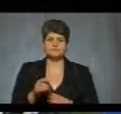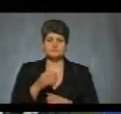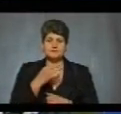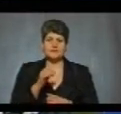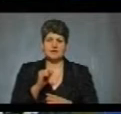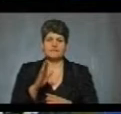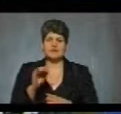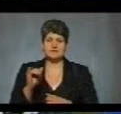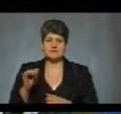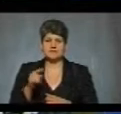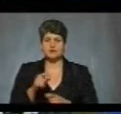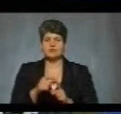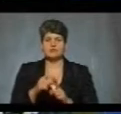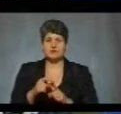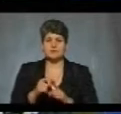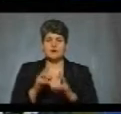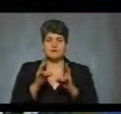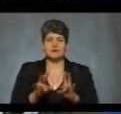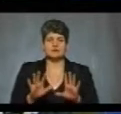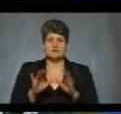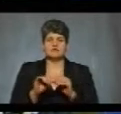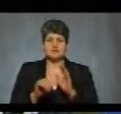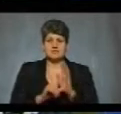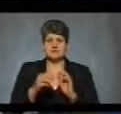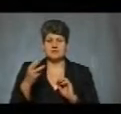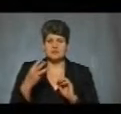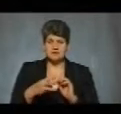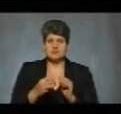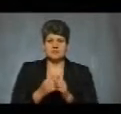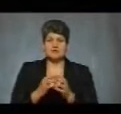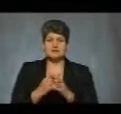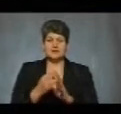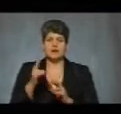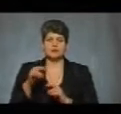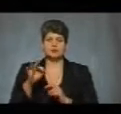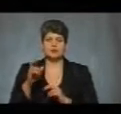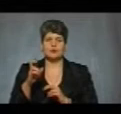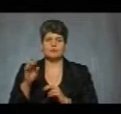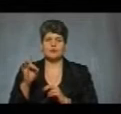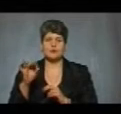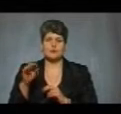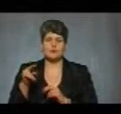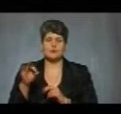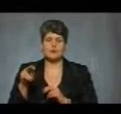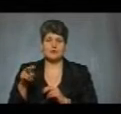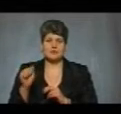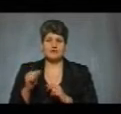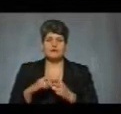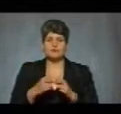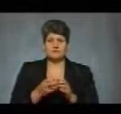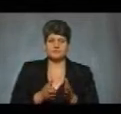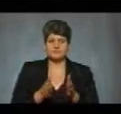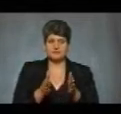Василик. За його словами, аварія трапилася о 16:30 неподалік села Доброполе на автодорозі Тернопіль-Івано-Франківськ.